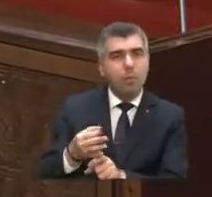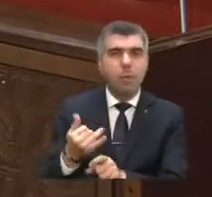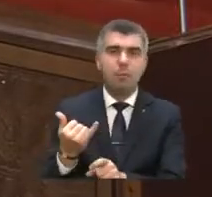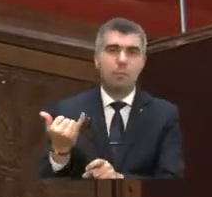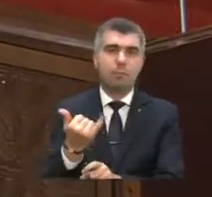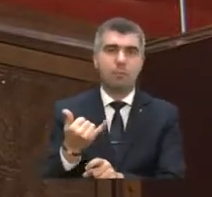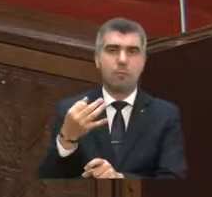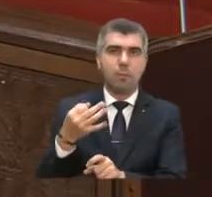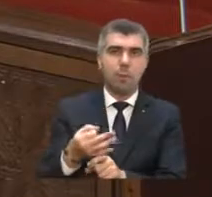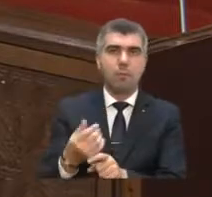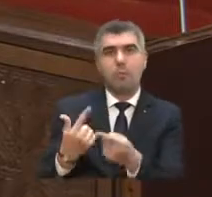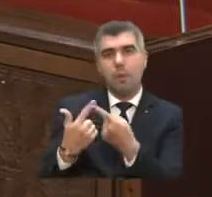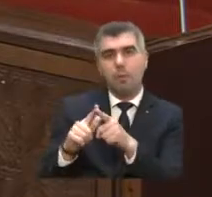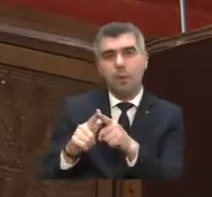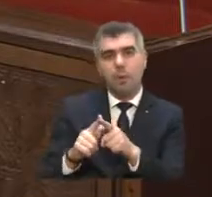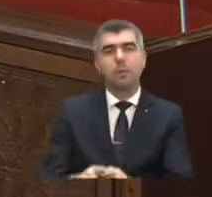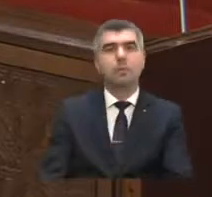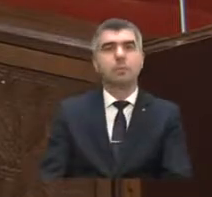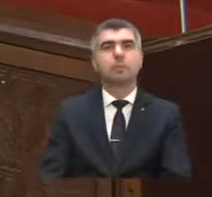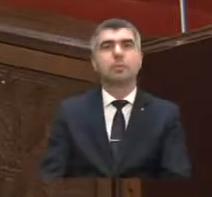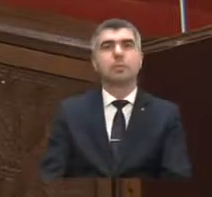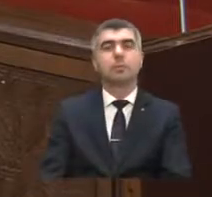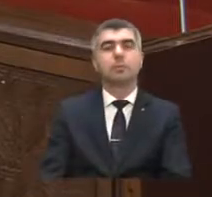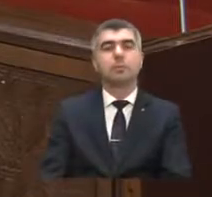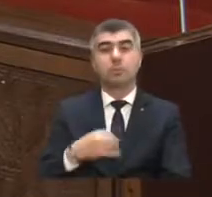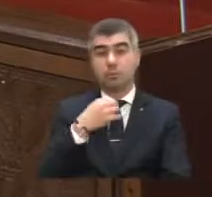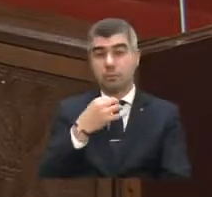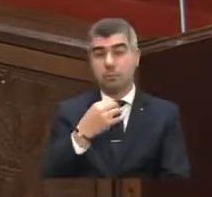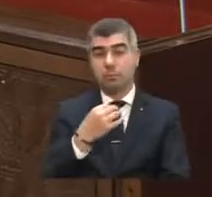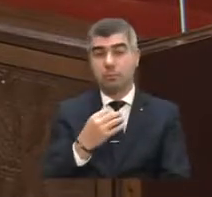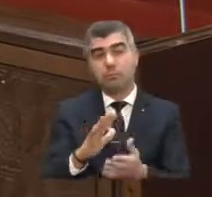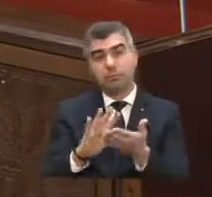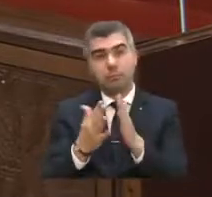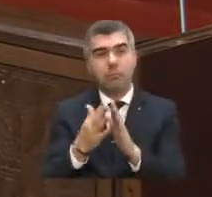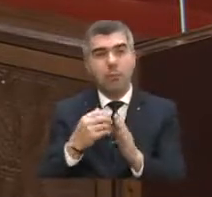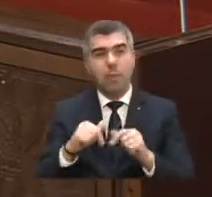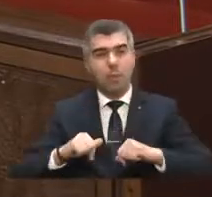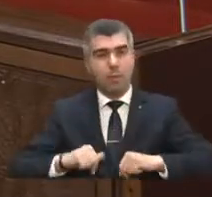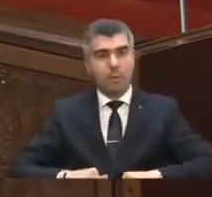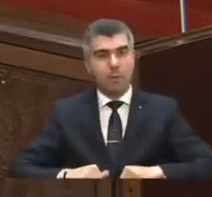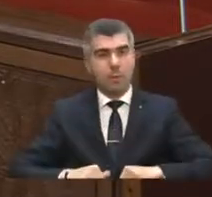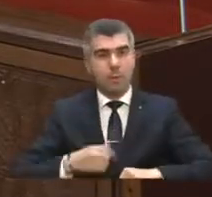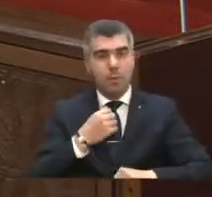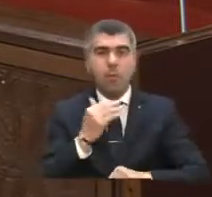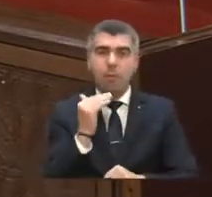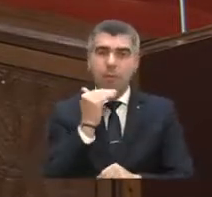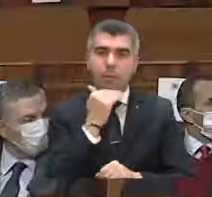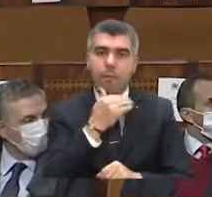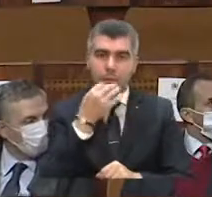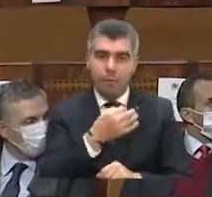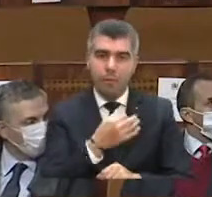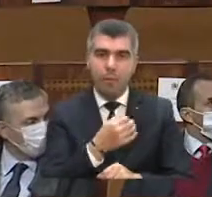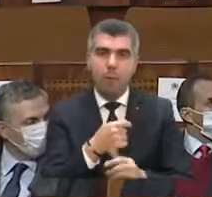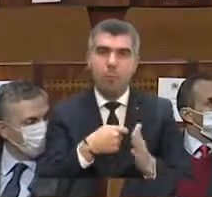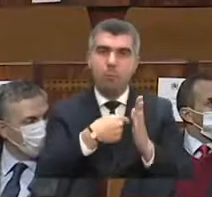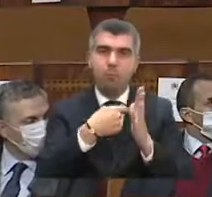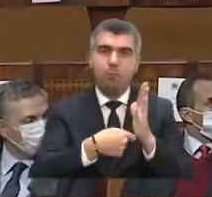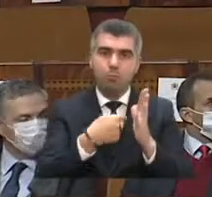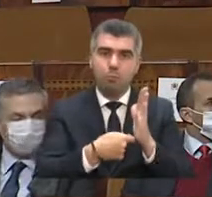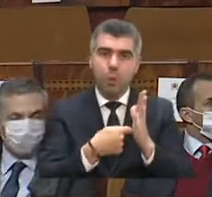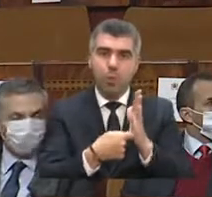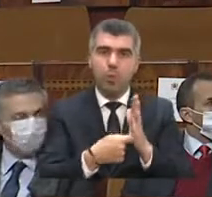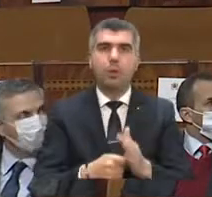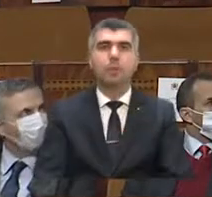يساعدها بواحد الصفة غريبة. فتنطلبوا منكم سيد الوزير باش تسرعوا هذا المشروع